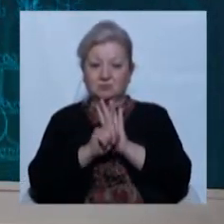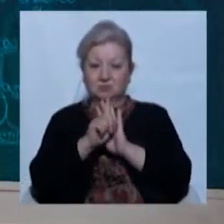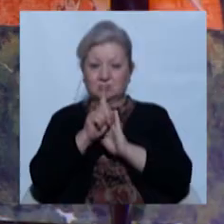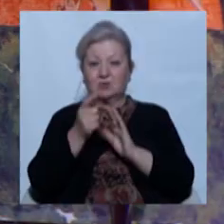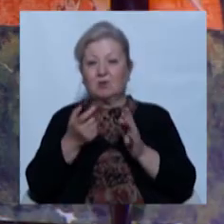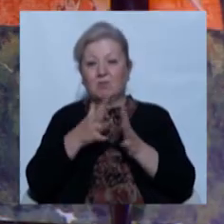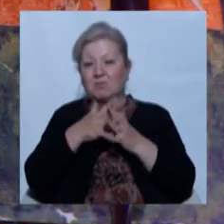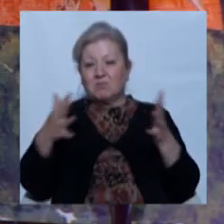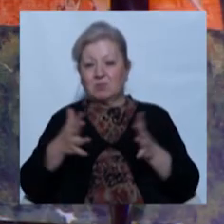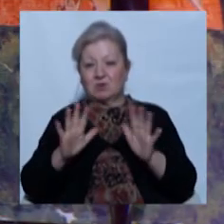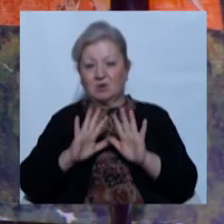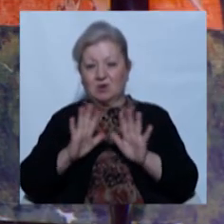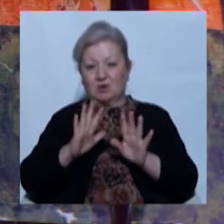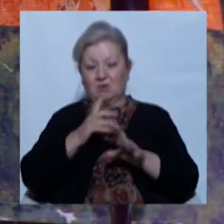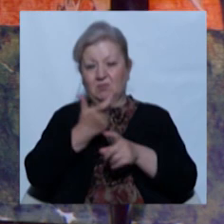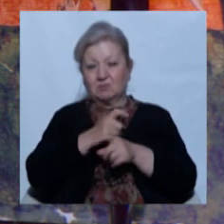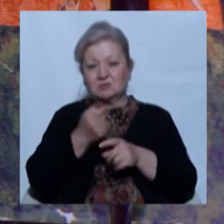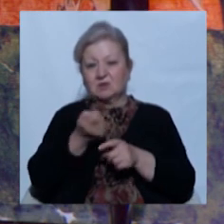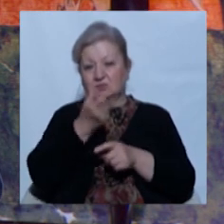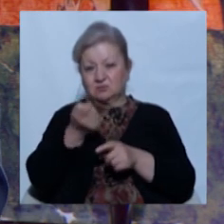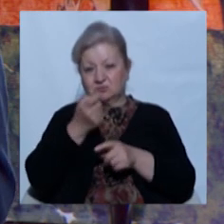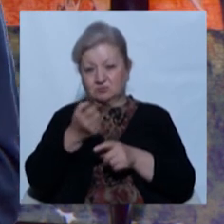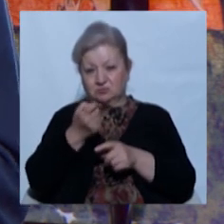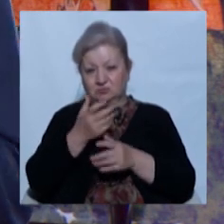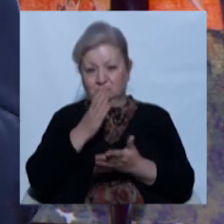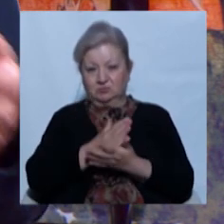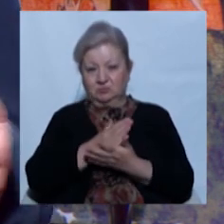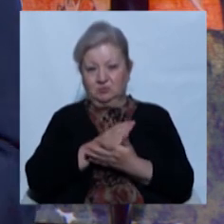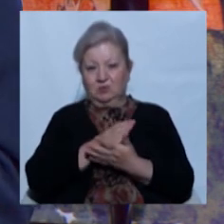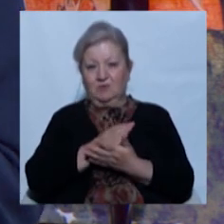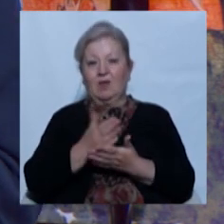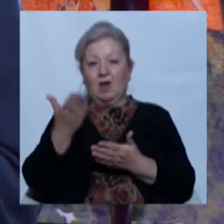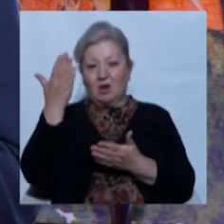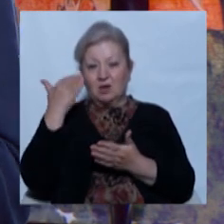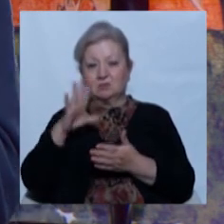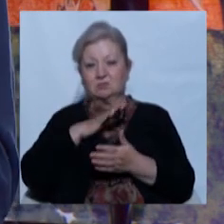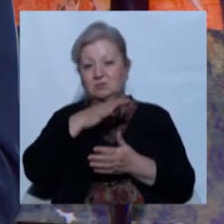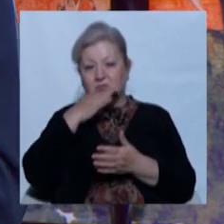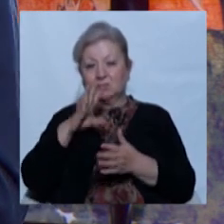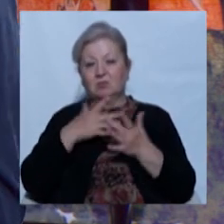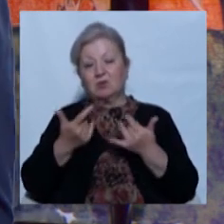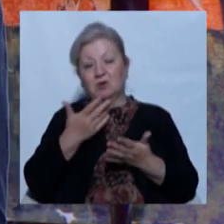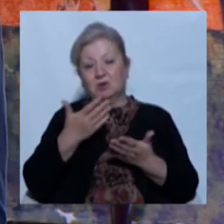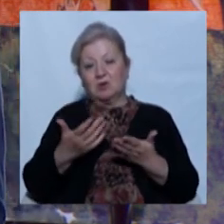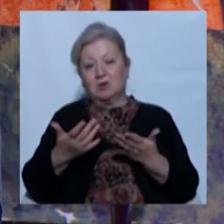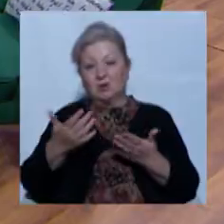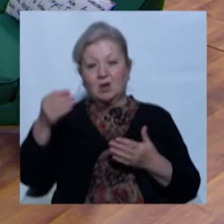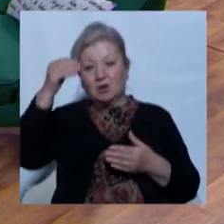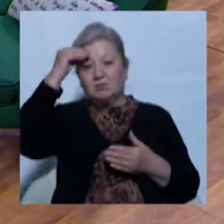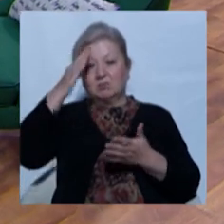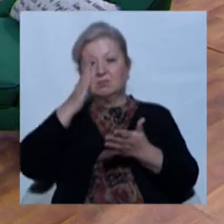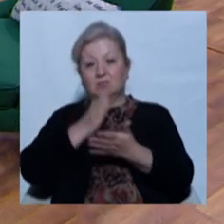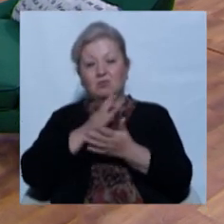თქვათ აღარ არის ისეთი რაოდენობით და ისეთი პოპულარული ქართული ჩაი, როგორც ადრე იყო, თუმცა იმედი მაქვს, რომ